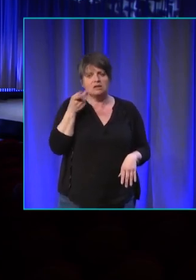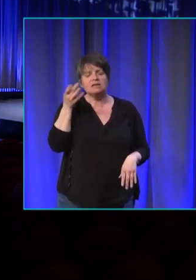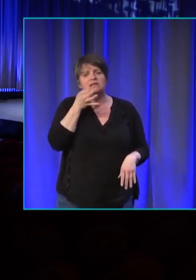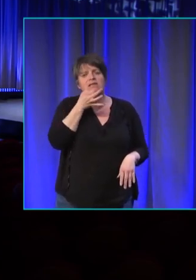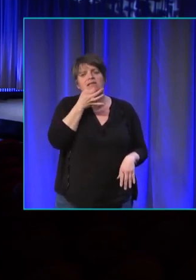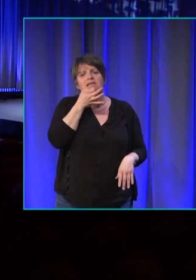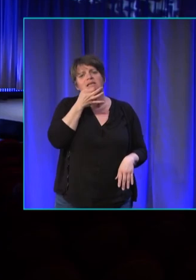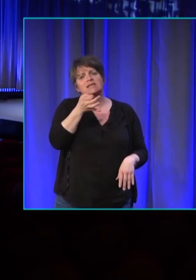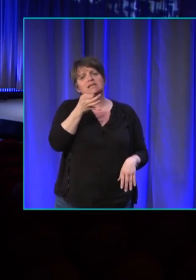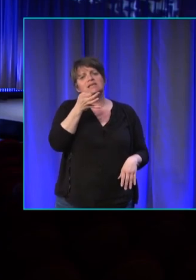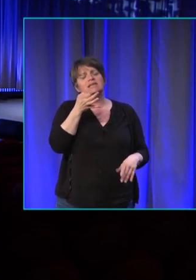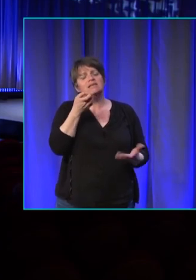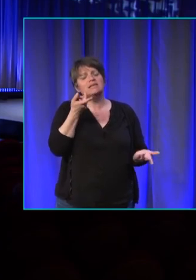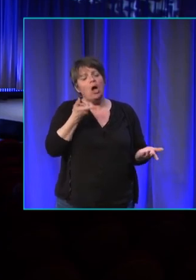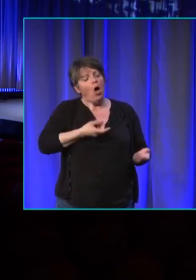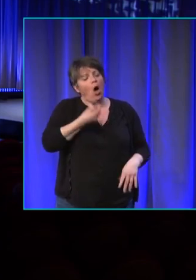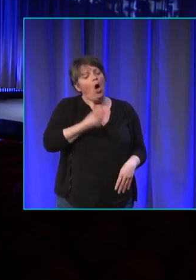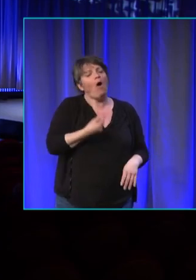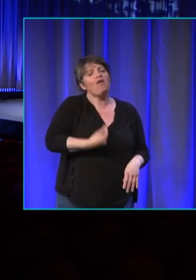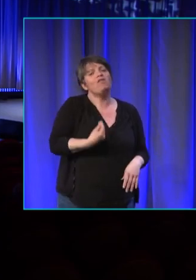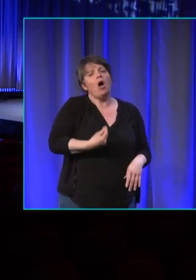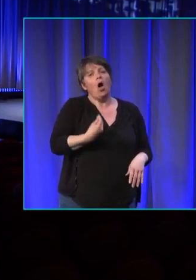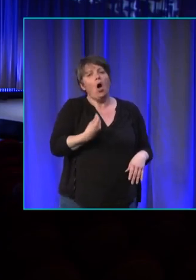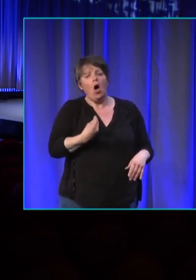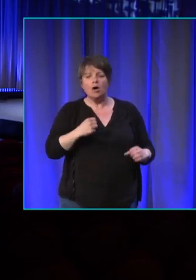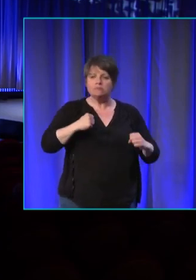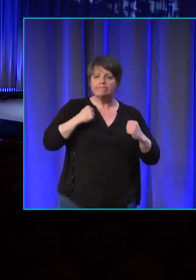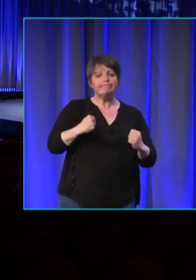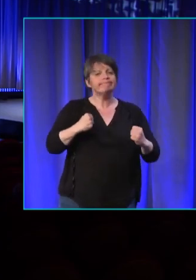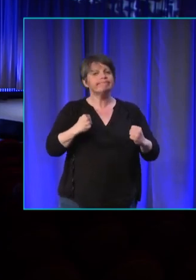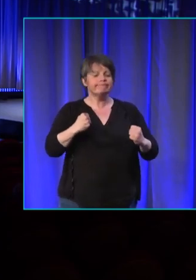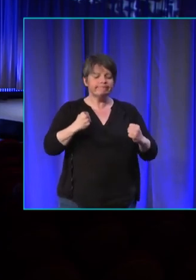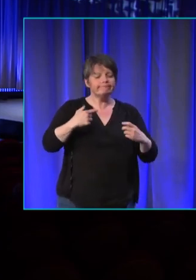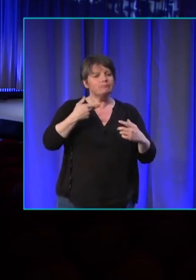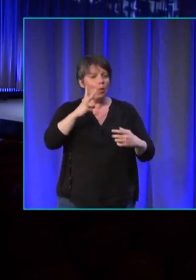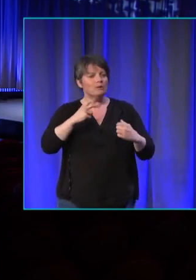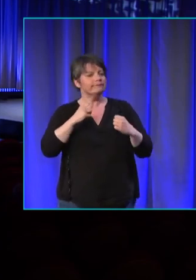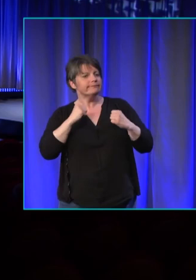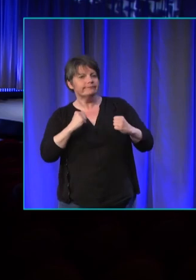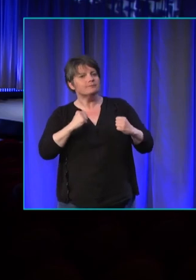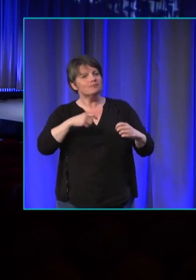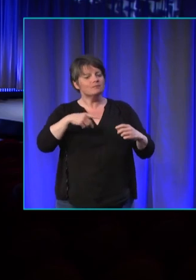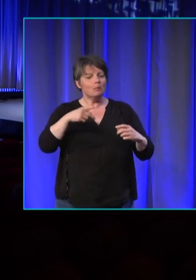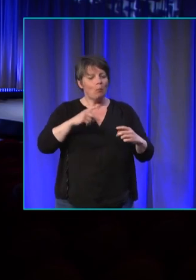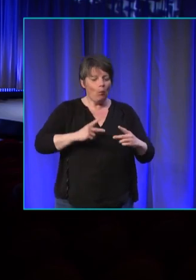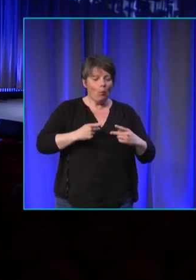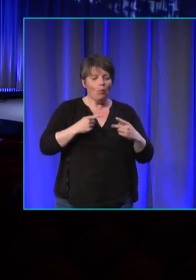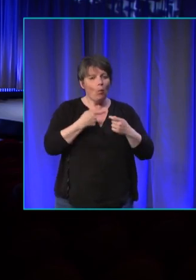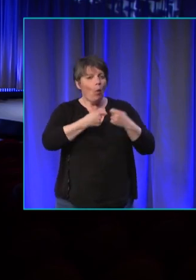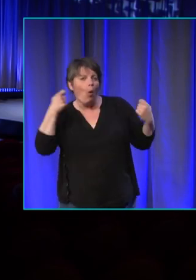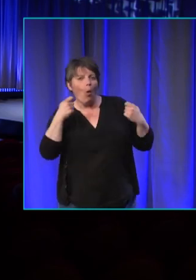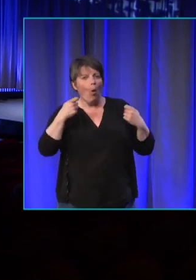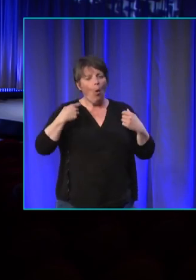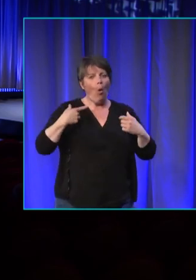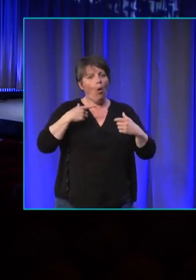les critères qui pourraient expliquer que les enfants sont plus endurants, c'est la taille, qui expliquerait pourquoi l'oxygène arriverait plus vite